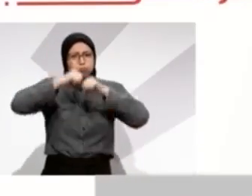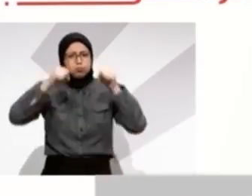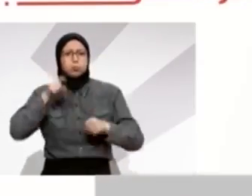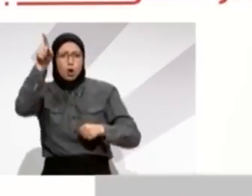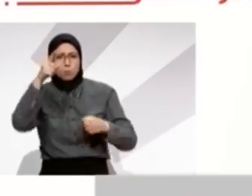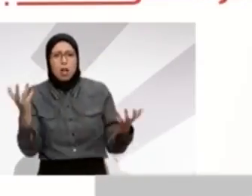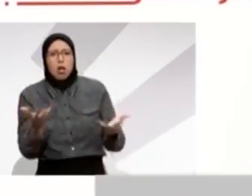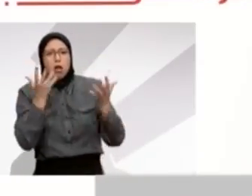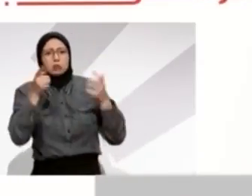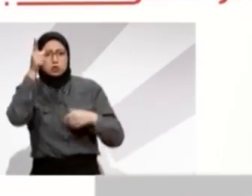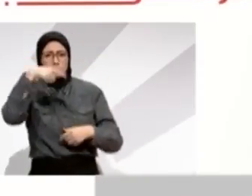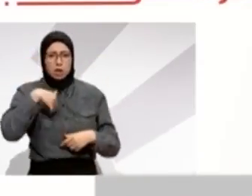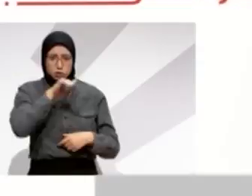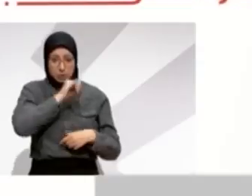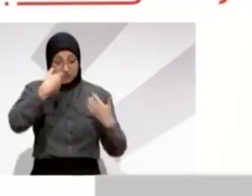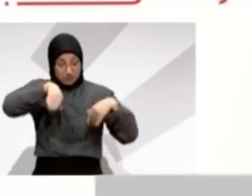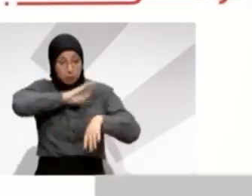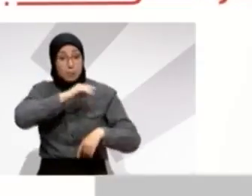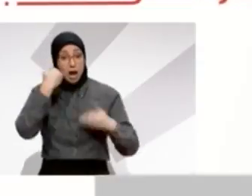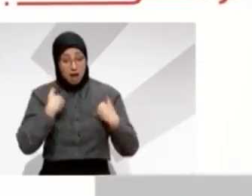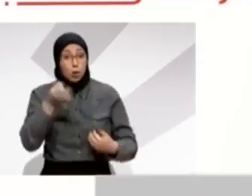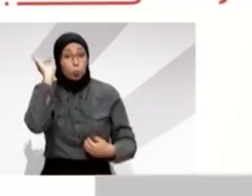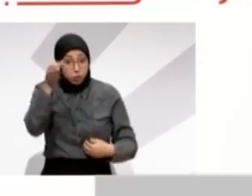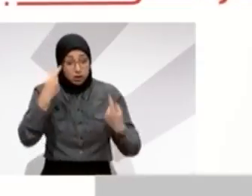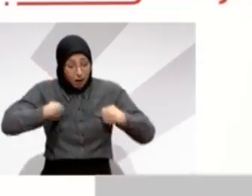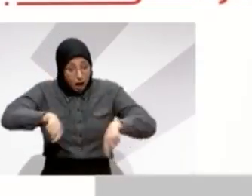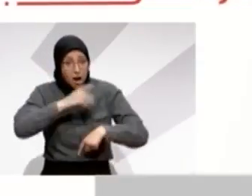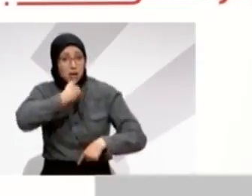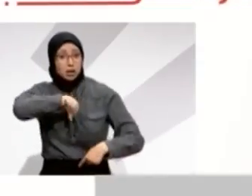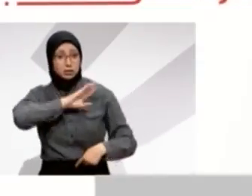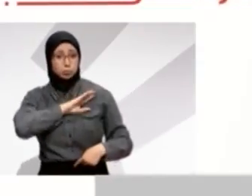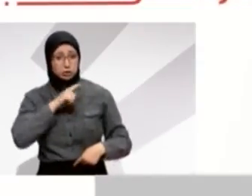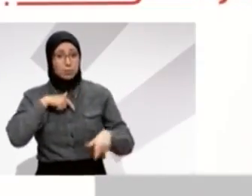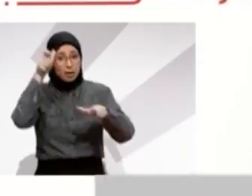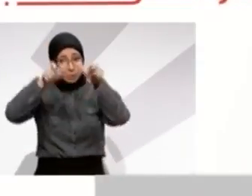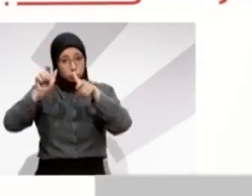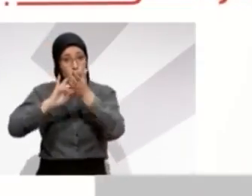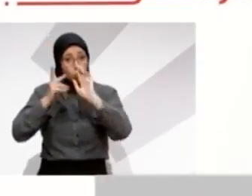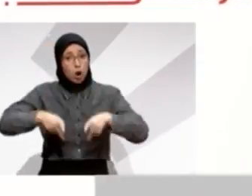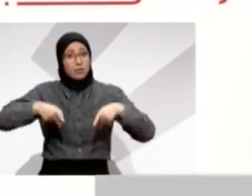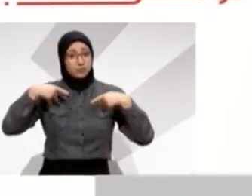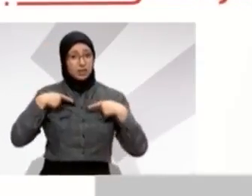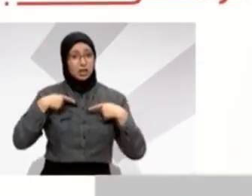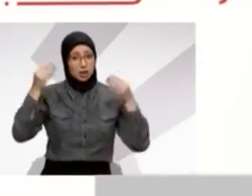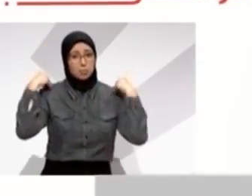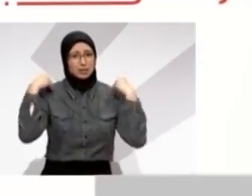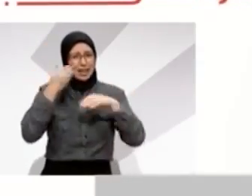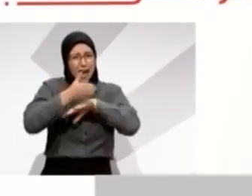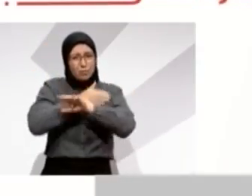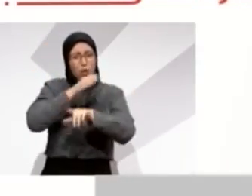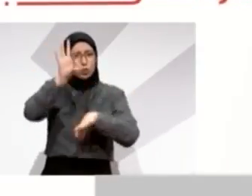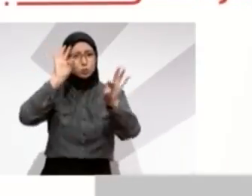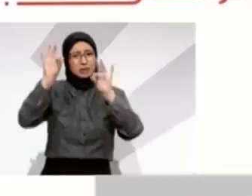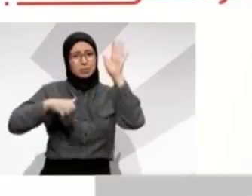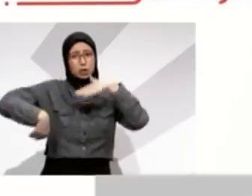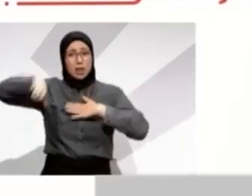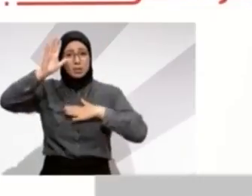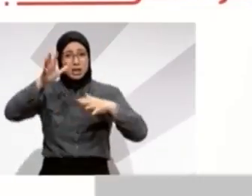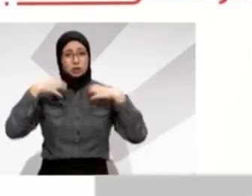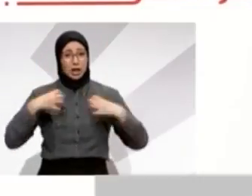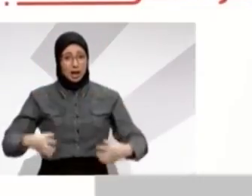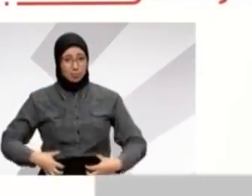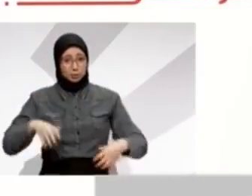السبب الرئيسي هو نحنا اه نعم نحنا اهالي بنزرت الناس اللي اخترناها لمجلس النواب منذ الاستقلال